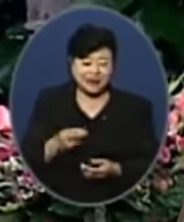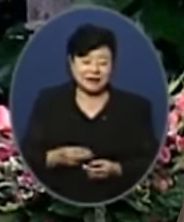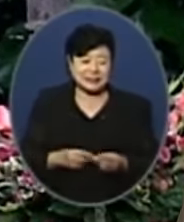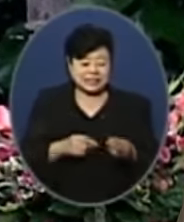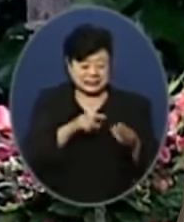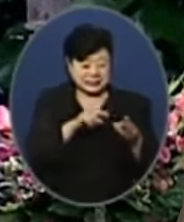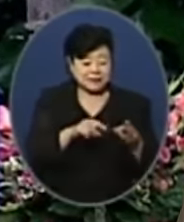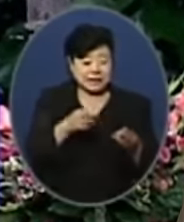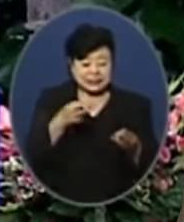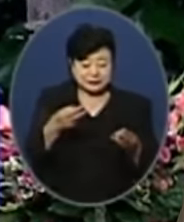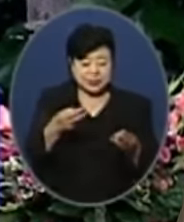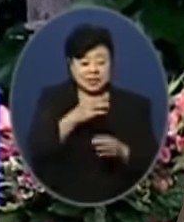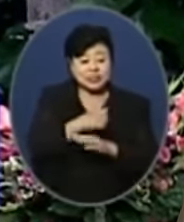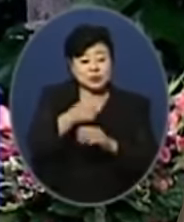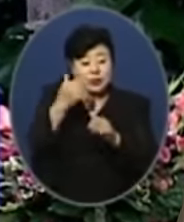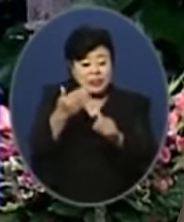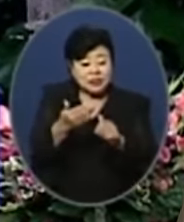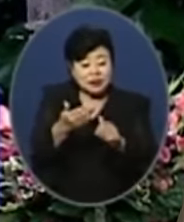13절 그리스도께서